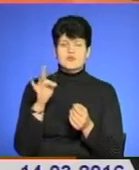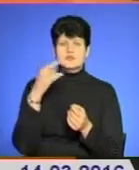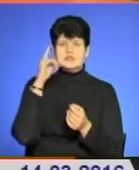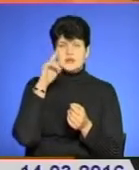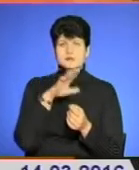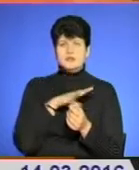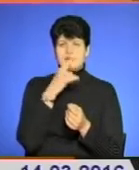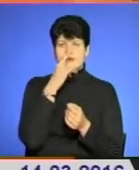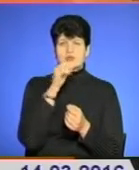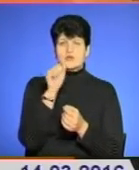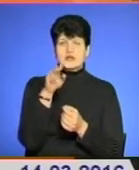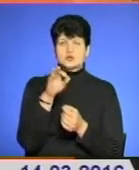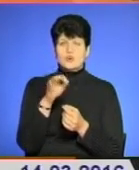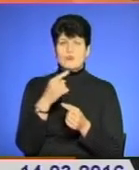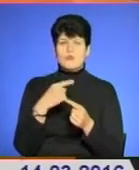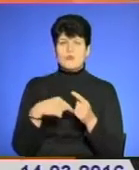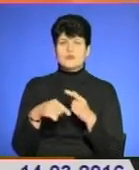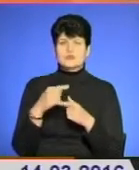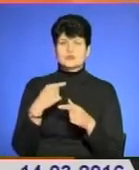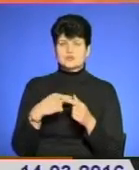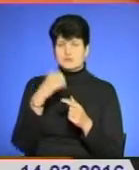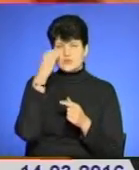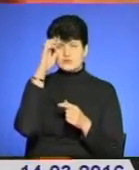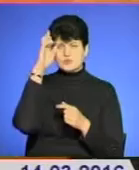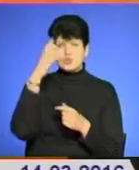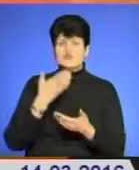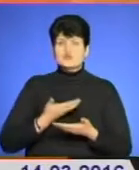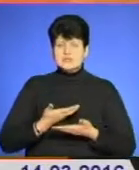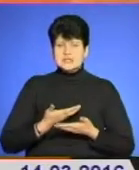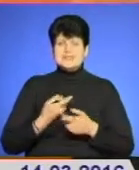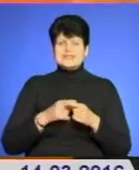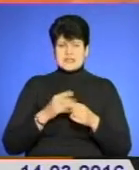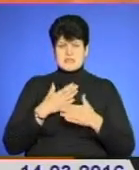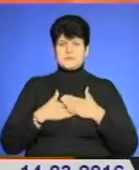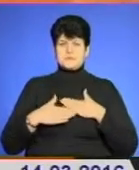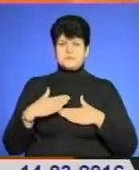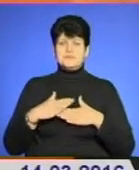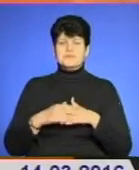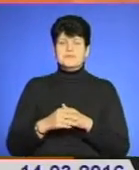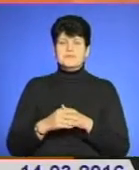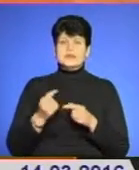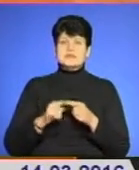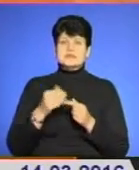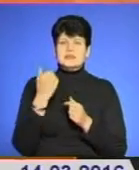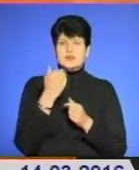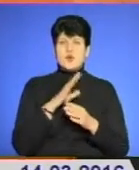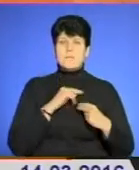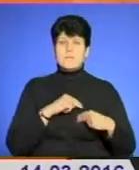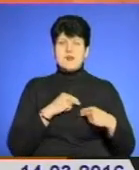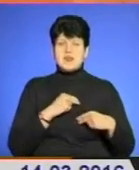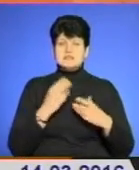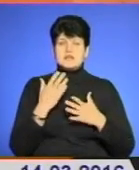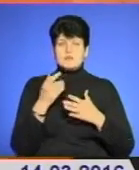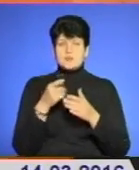знають, а то недавно, який вернувся, Богу дяк, то вернувся живим. То є найприємніше, це його праця, яку